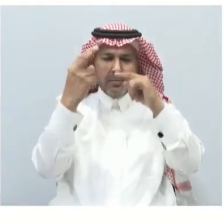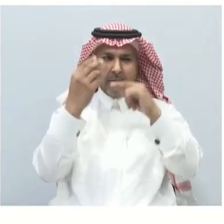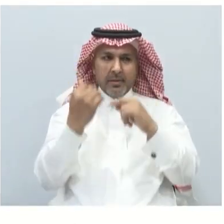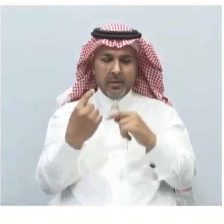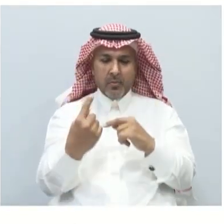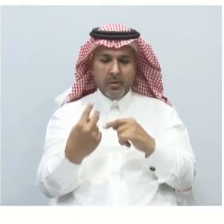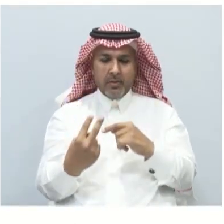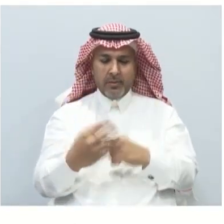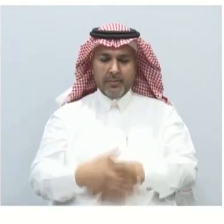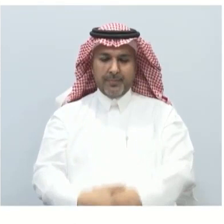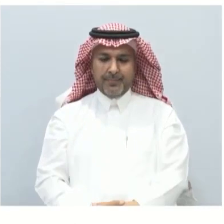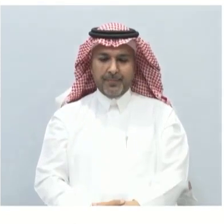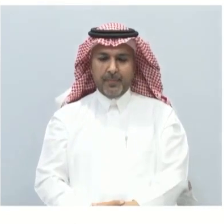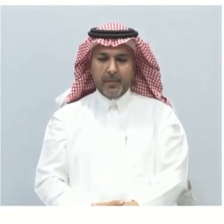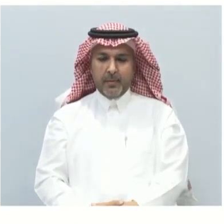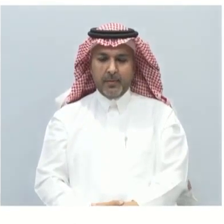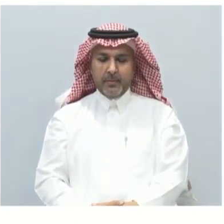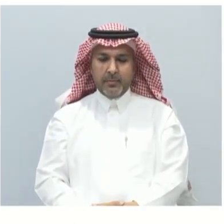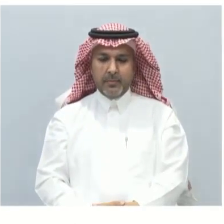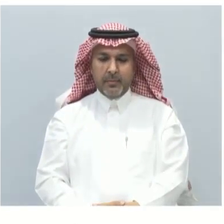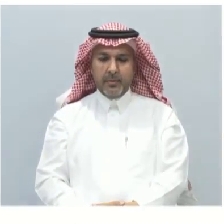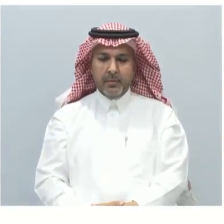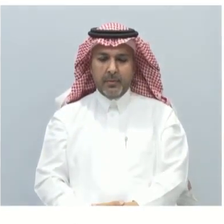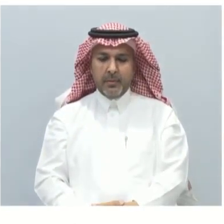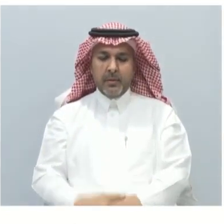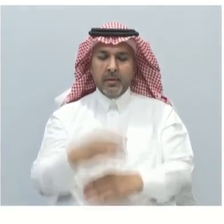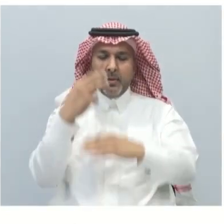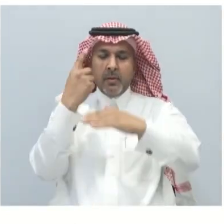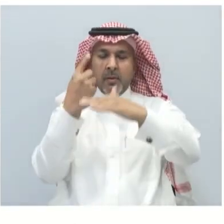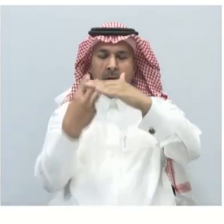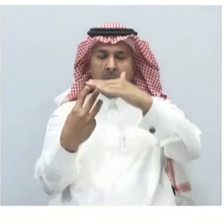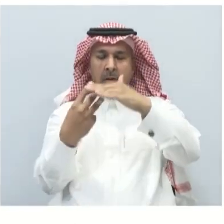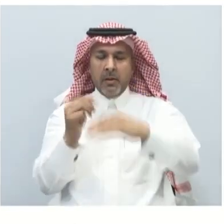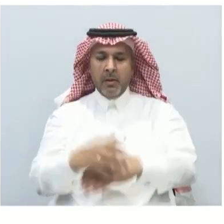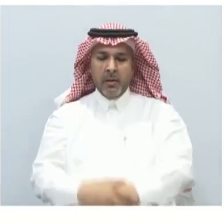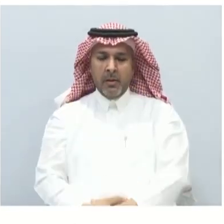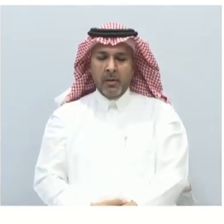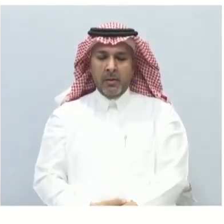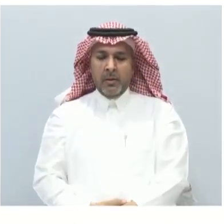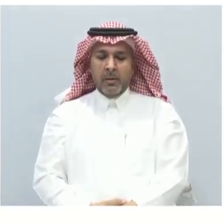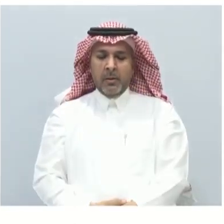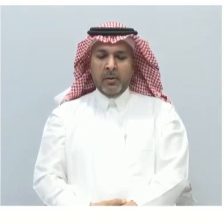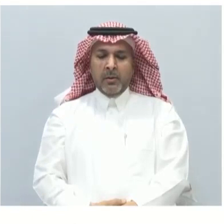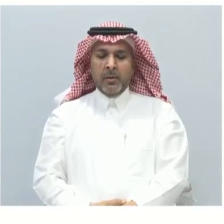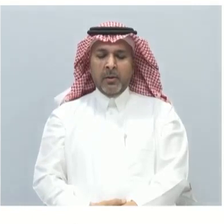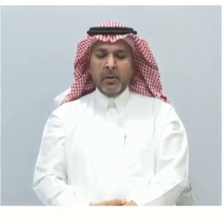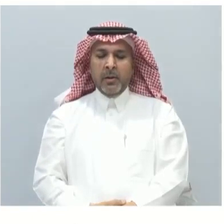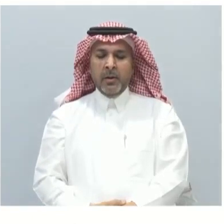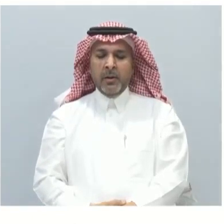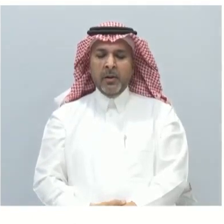وواحد والاثنين ثلث الصفر ثلاث والصفر هذا يساوي واحد